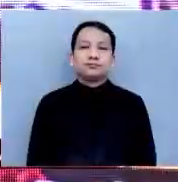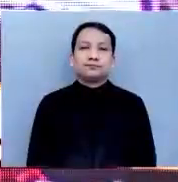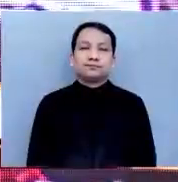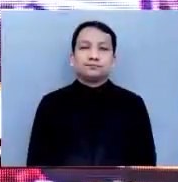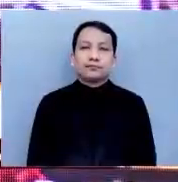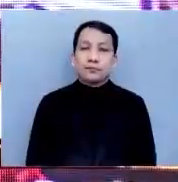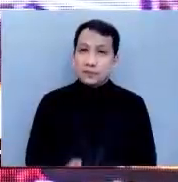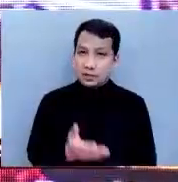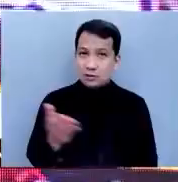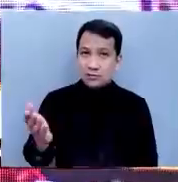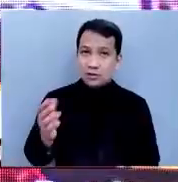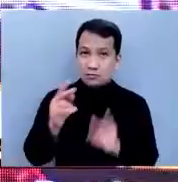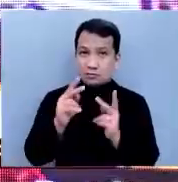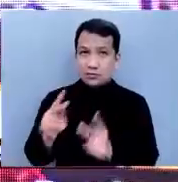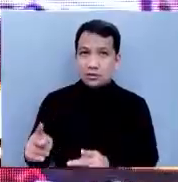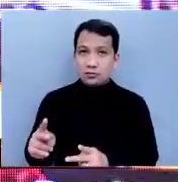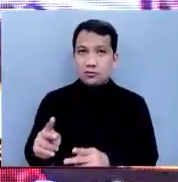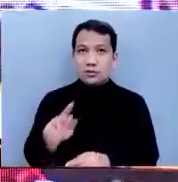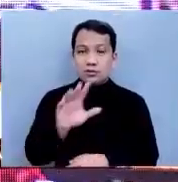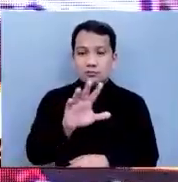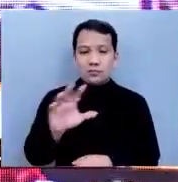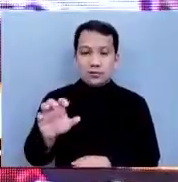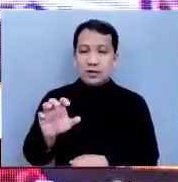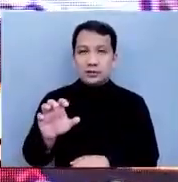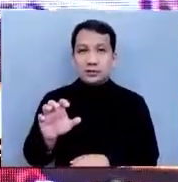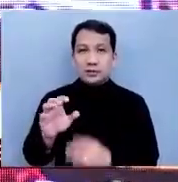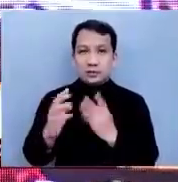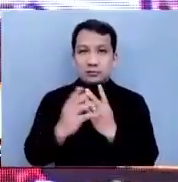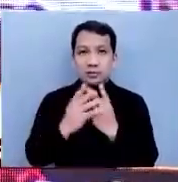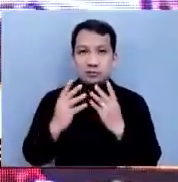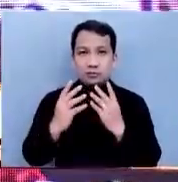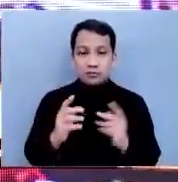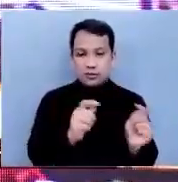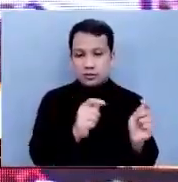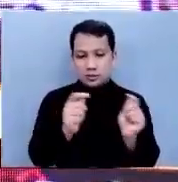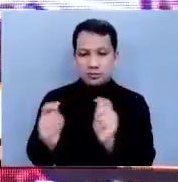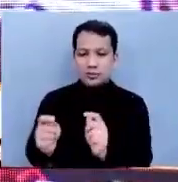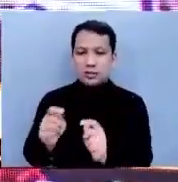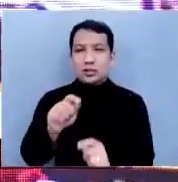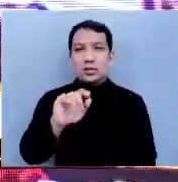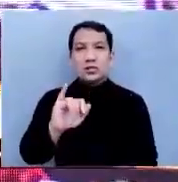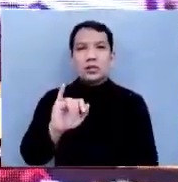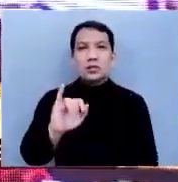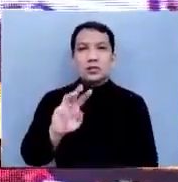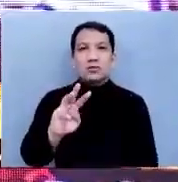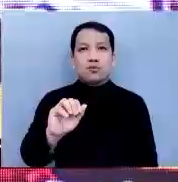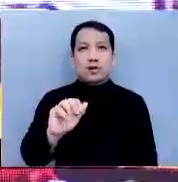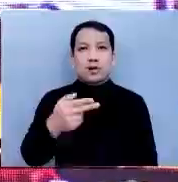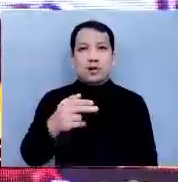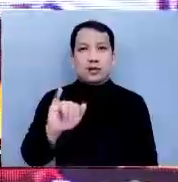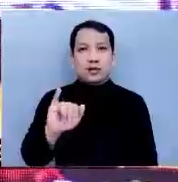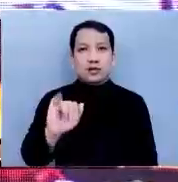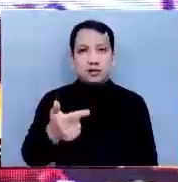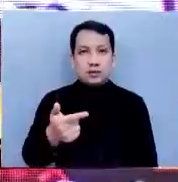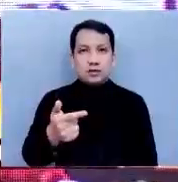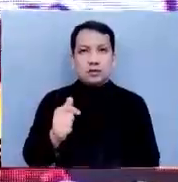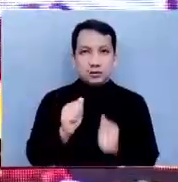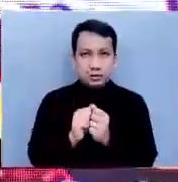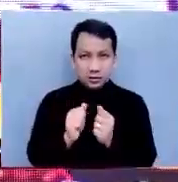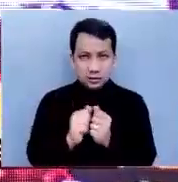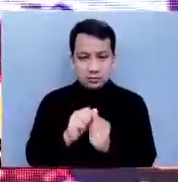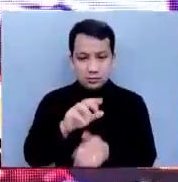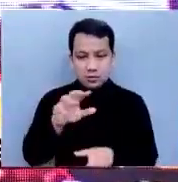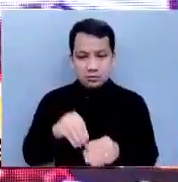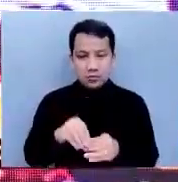Nasa Palawan na ang 500 inmates mula sa Bilibid na ililipat sa Iwahig Penal Farm. Ang sabi po ng Bucor, pwedeng makasama roon ng mga inmate ang kanilang